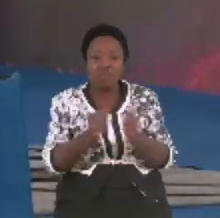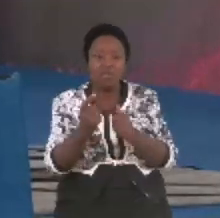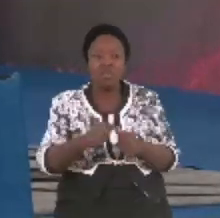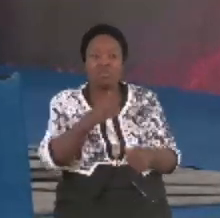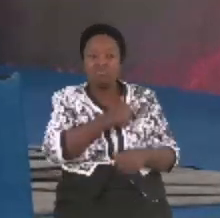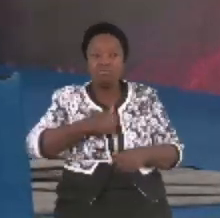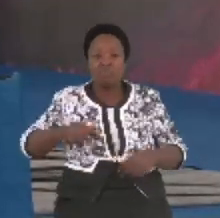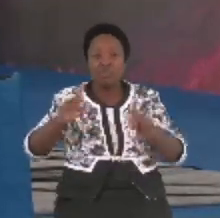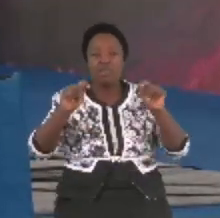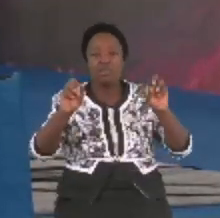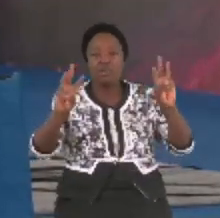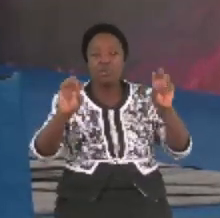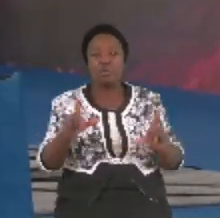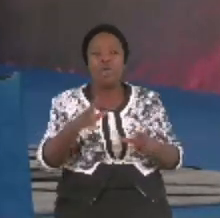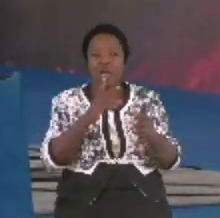Et il